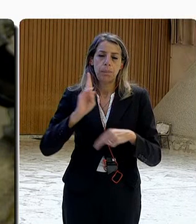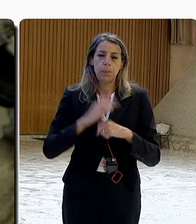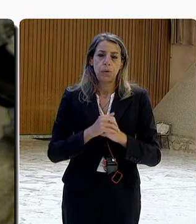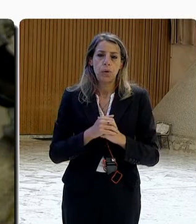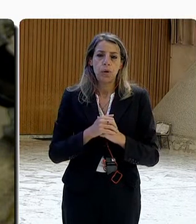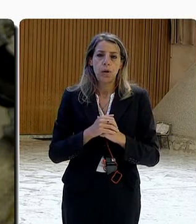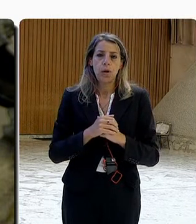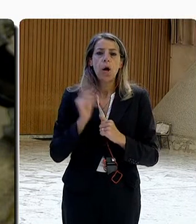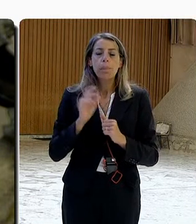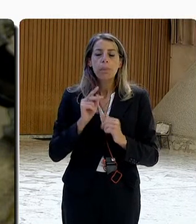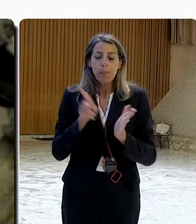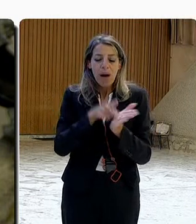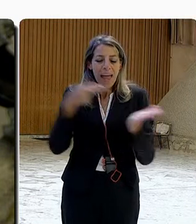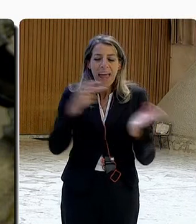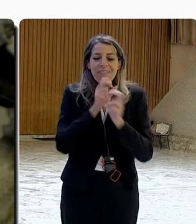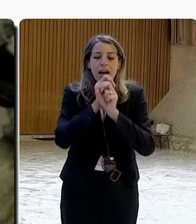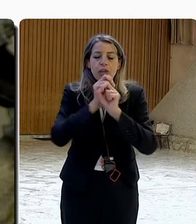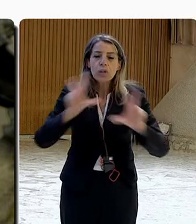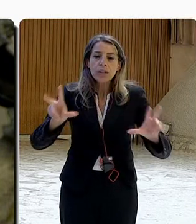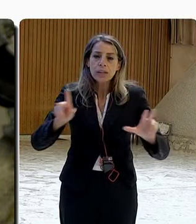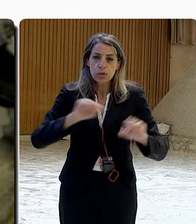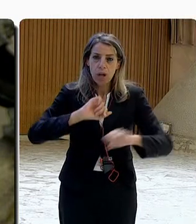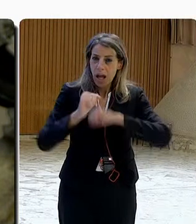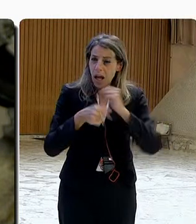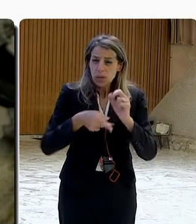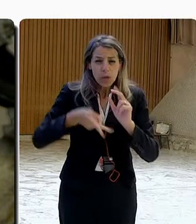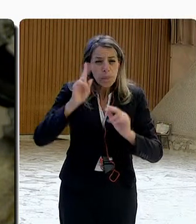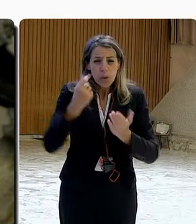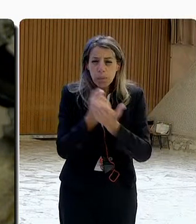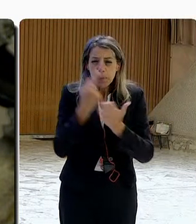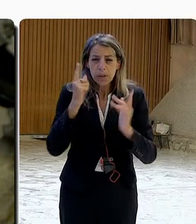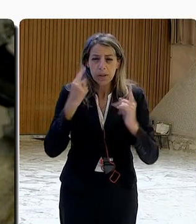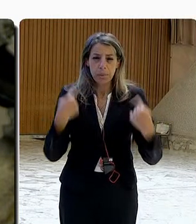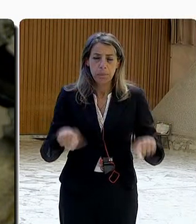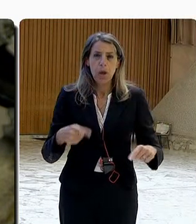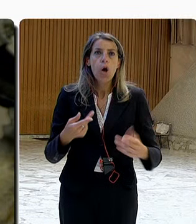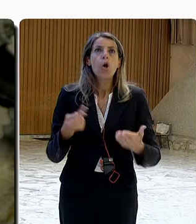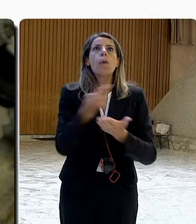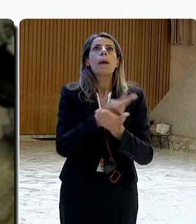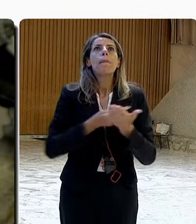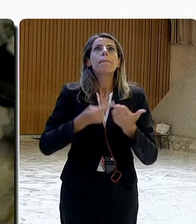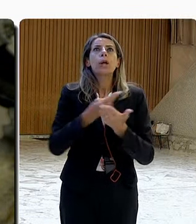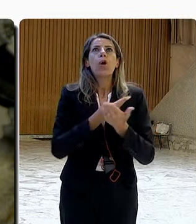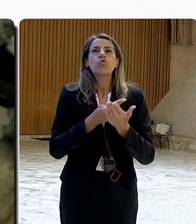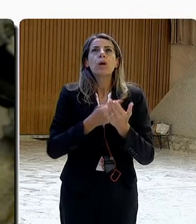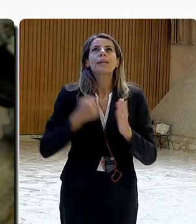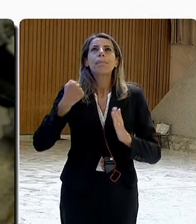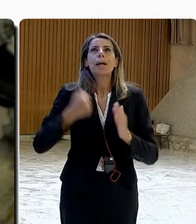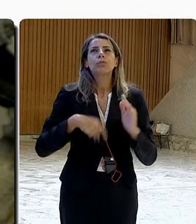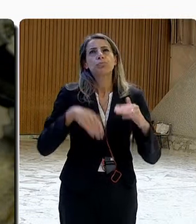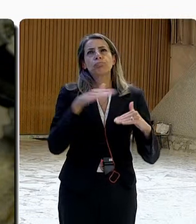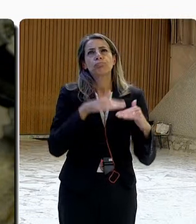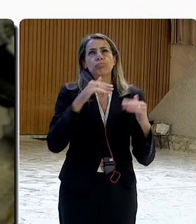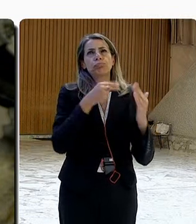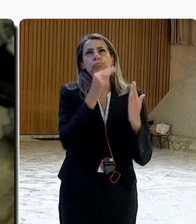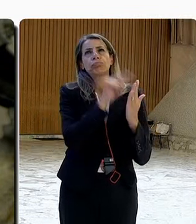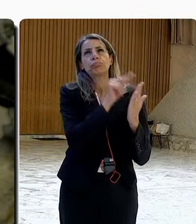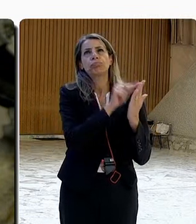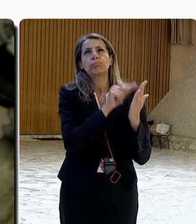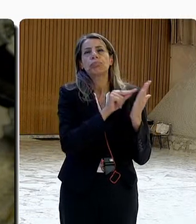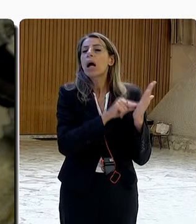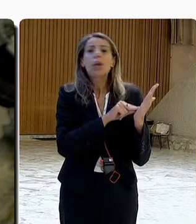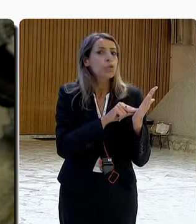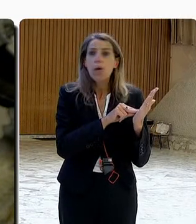di evangelizzazione. Non accumulare progetti pastorali, ma